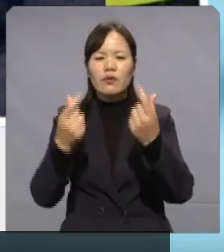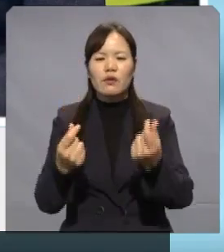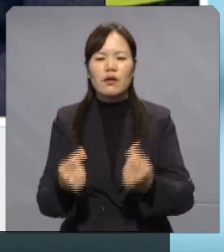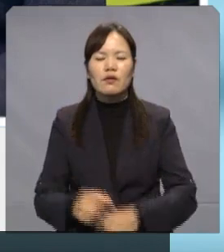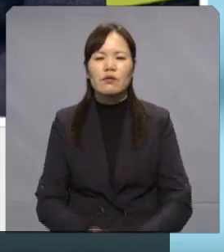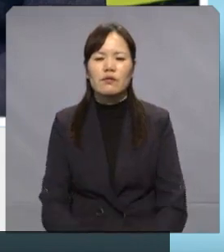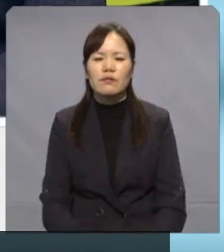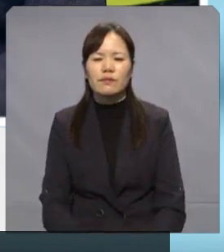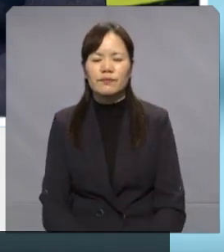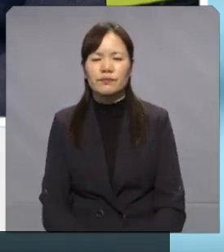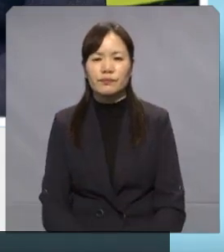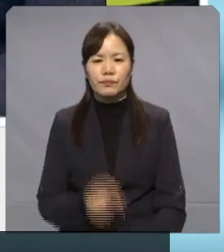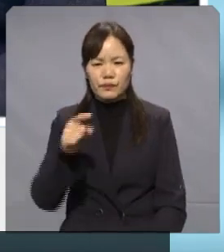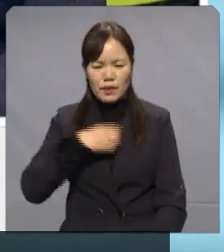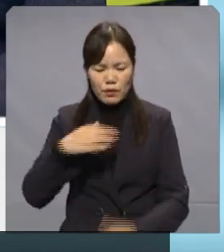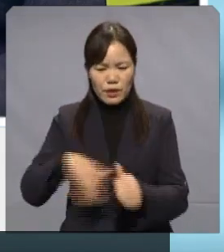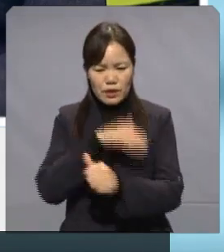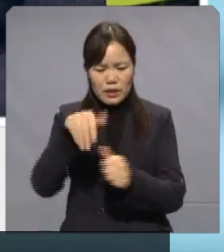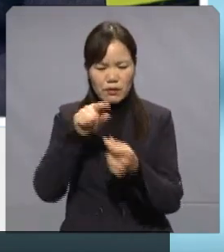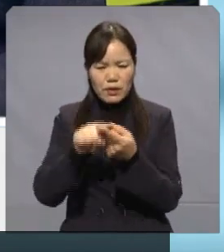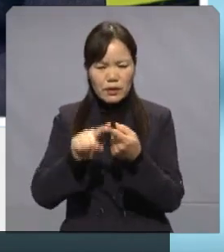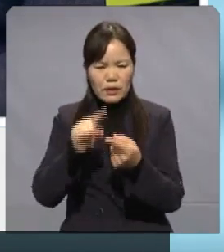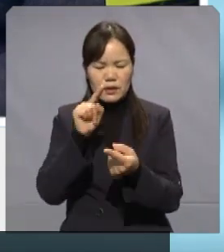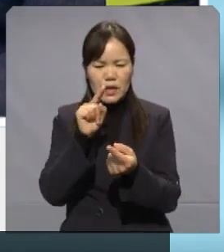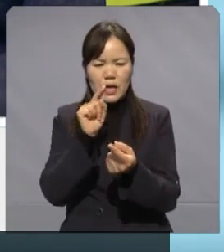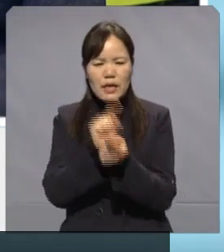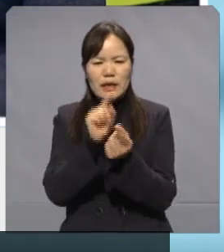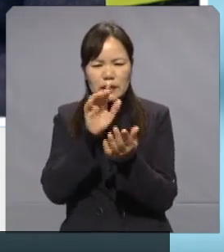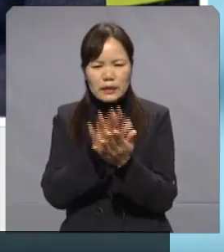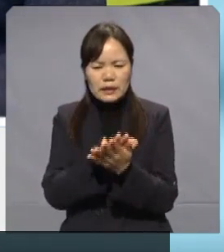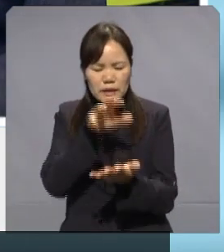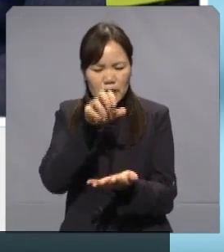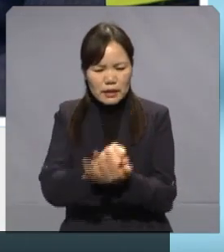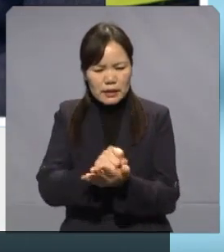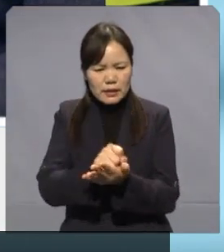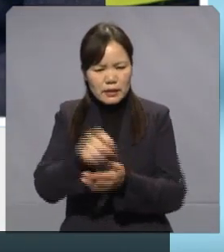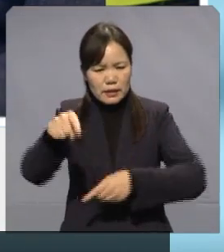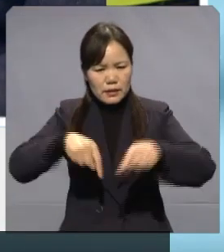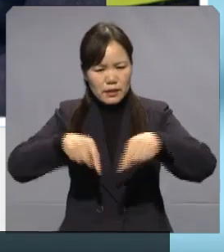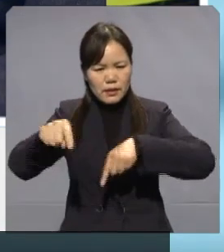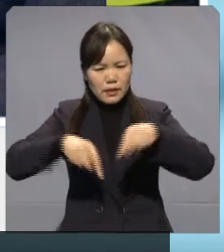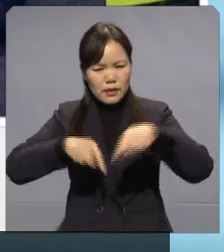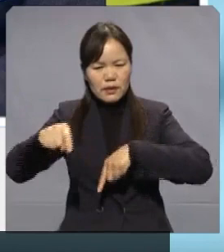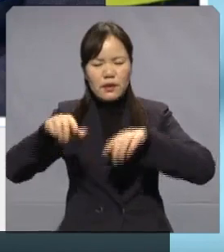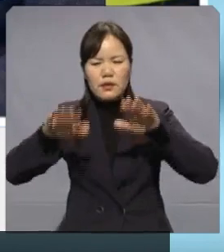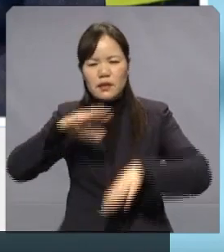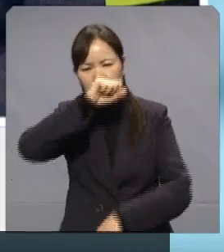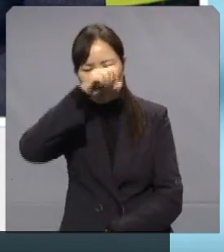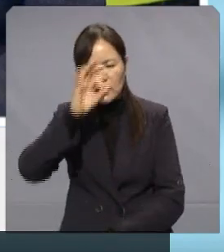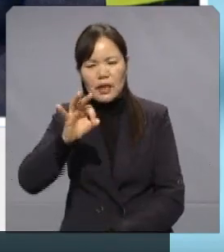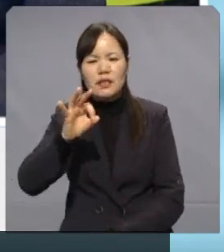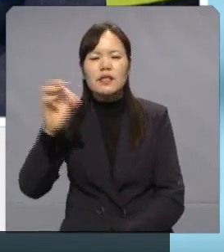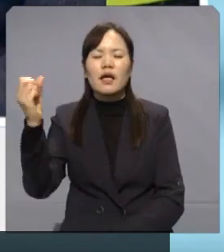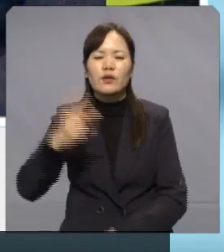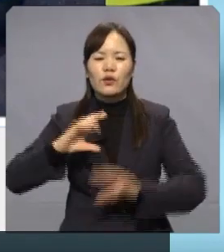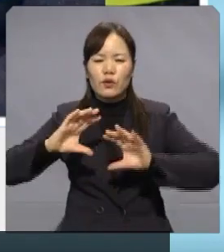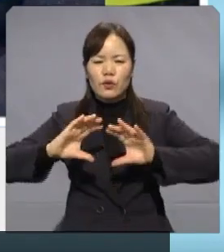있는 거고 이 위기상황을 본인이 직접 장악력을 가지고 지금의 뭐 예산안 정국